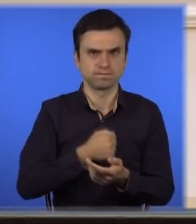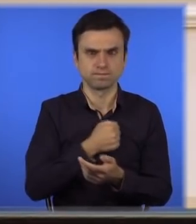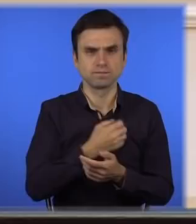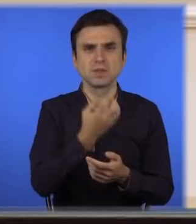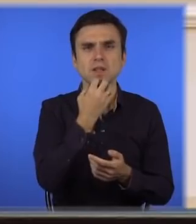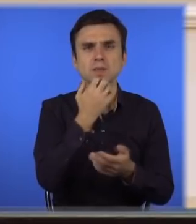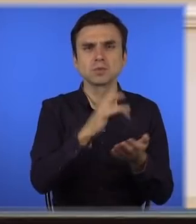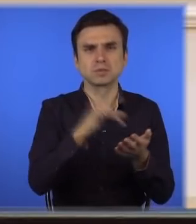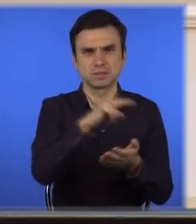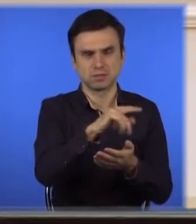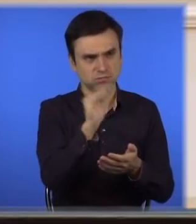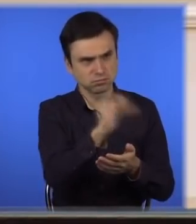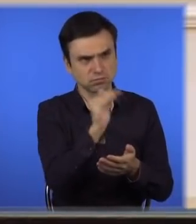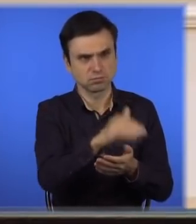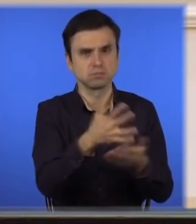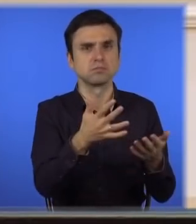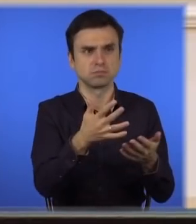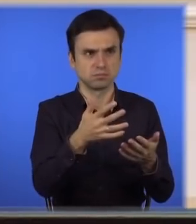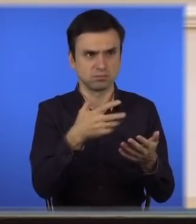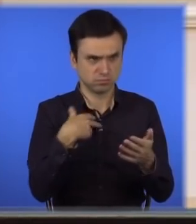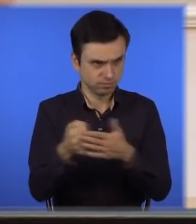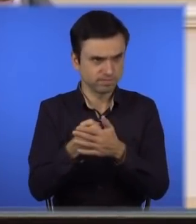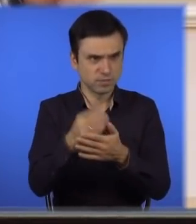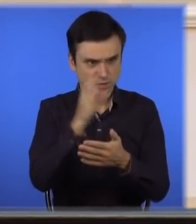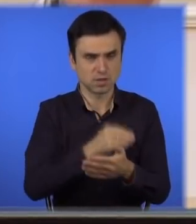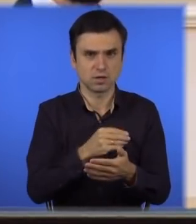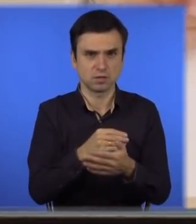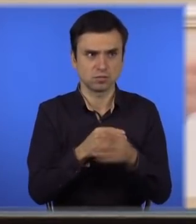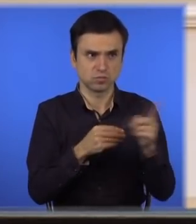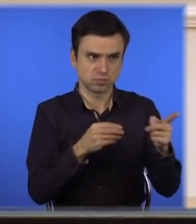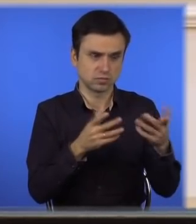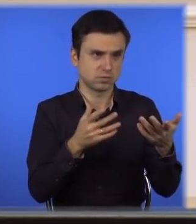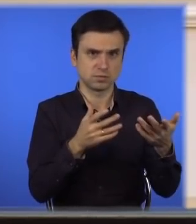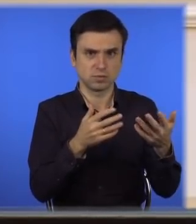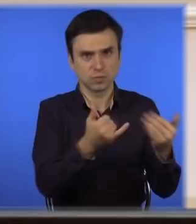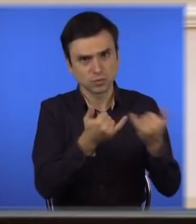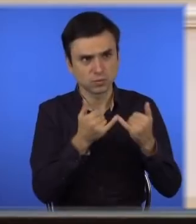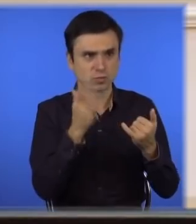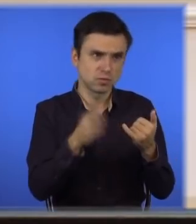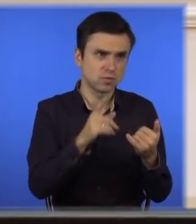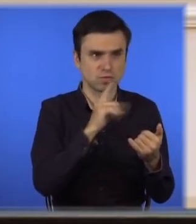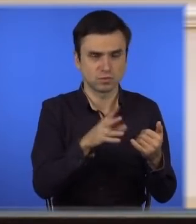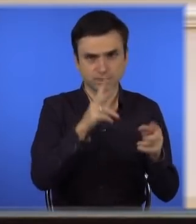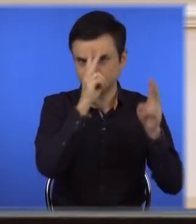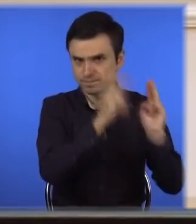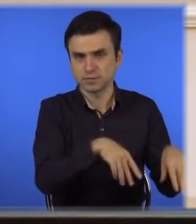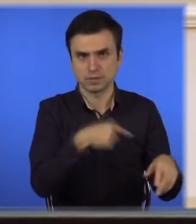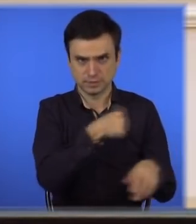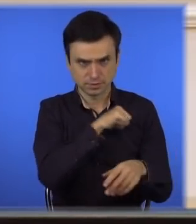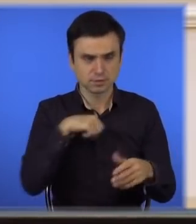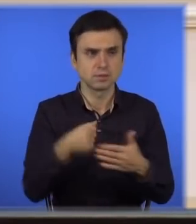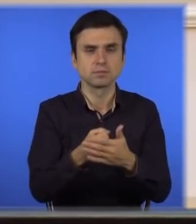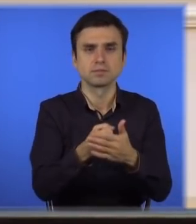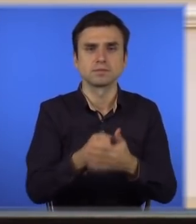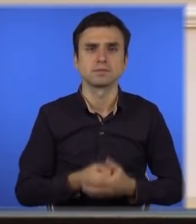заклади дошкільної освіти, дитячі садочки мають бути сучасними, комфортними, якісними і безпечними. Стандарт не змінювався